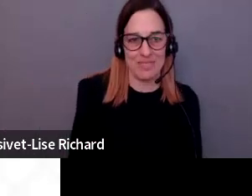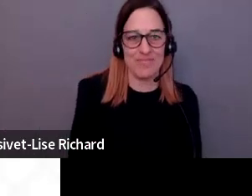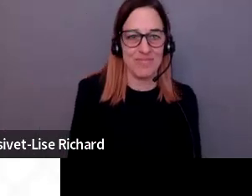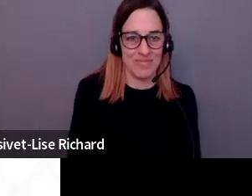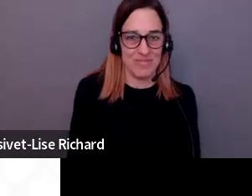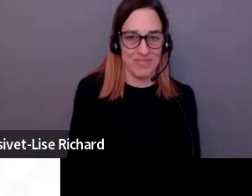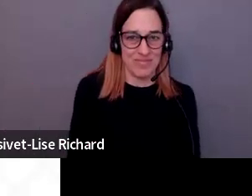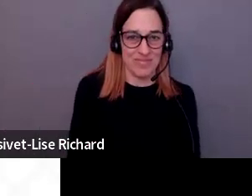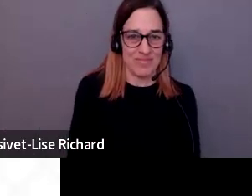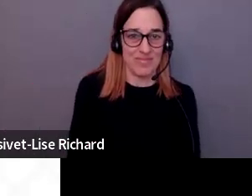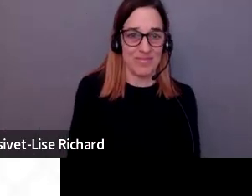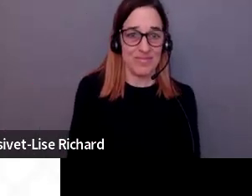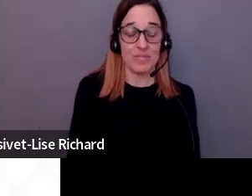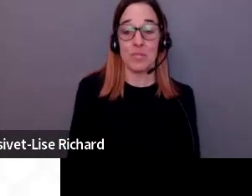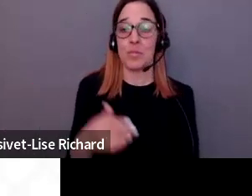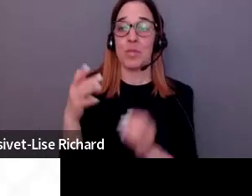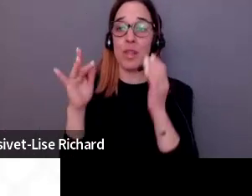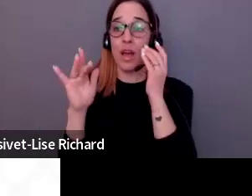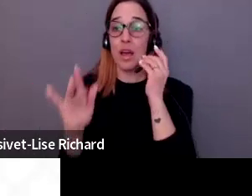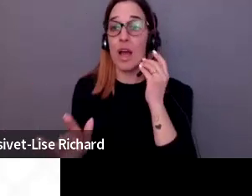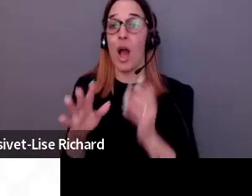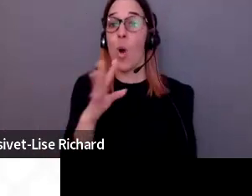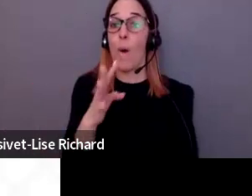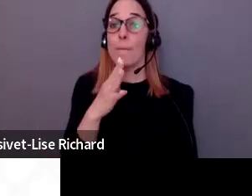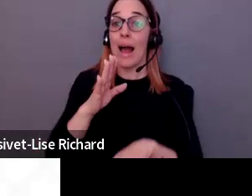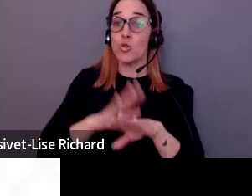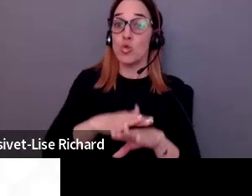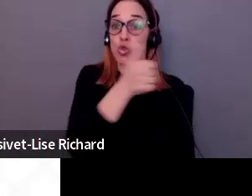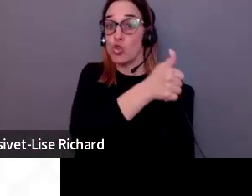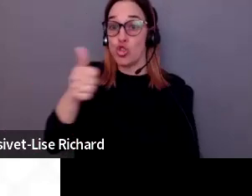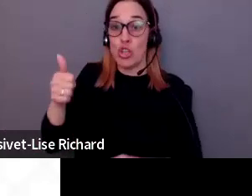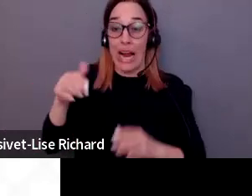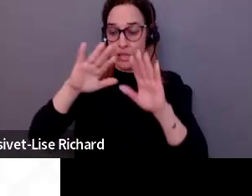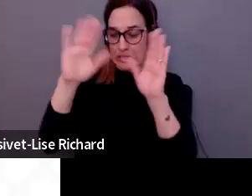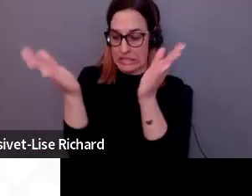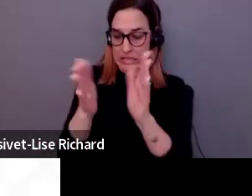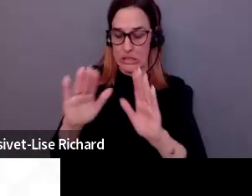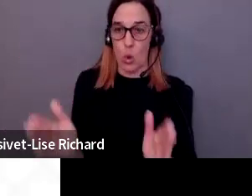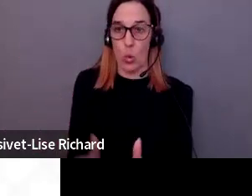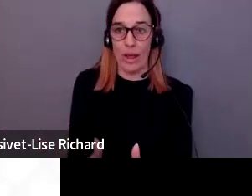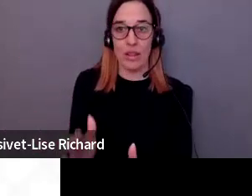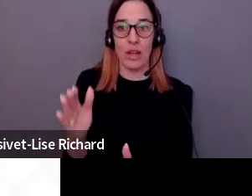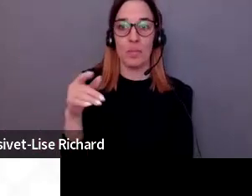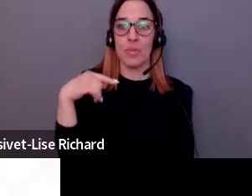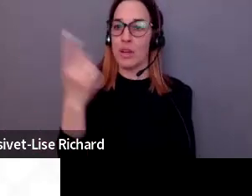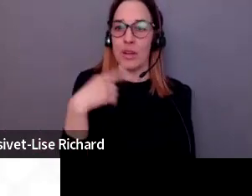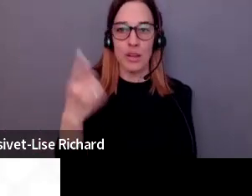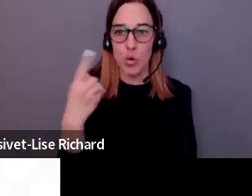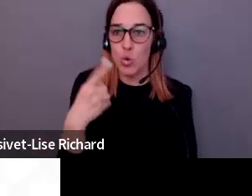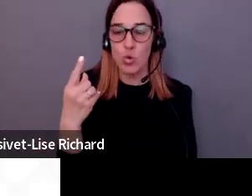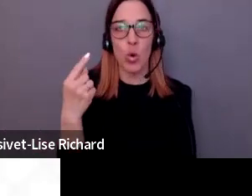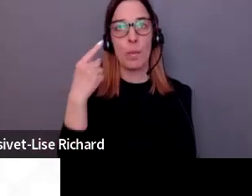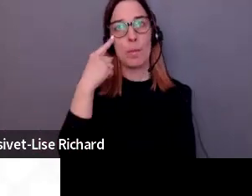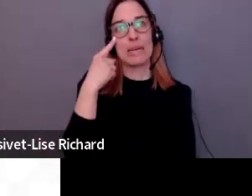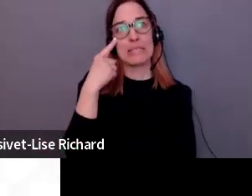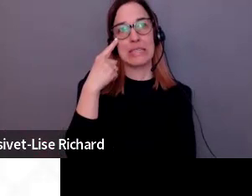OK? Donc, quand on va parler de chacune des silhouettes, ce qu'on va essayer de faire, c'est de toujours se rapprocher